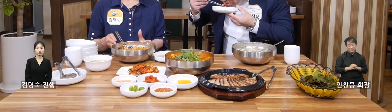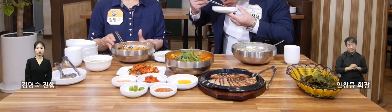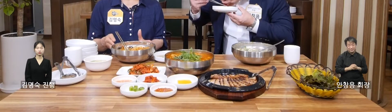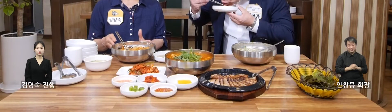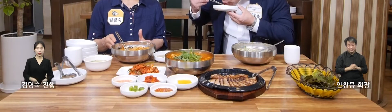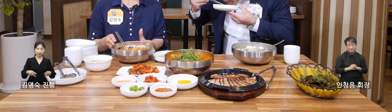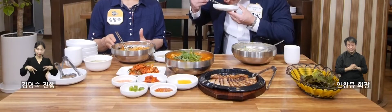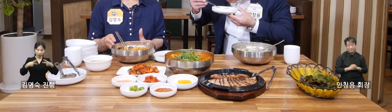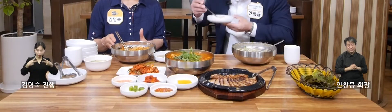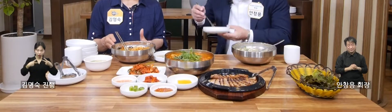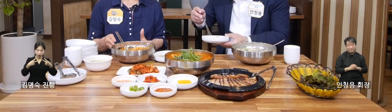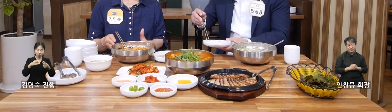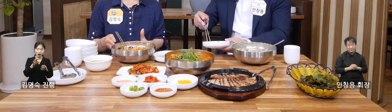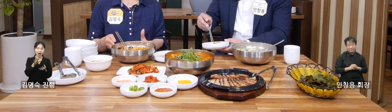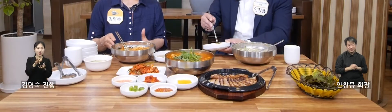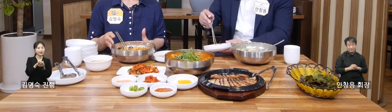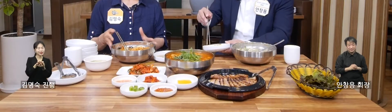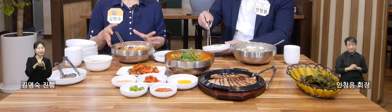면이 탱글탱글하니까